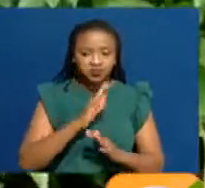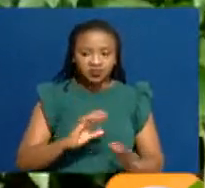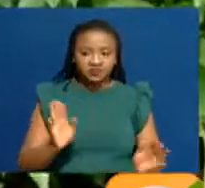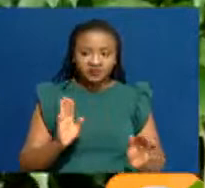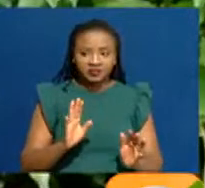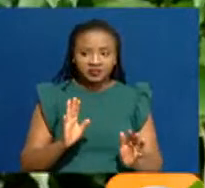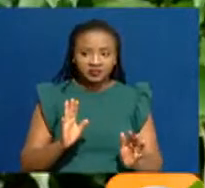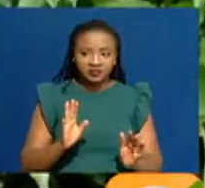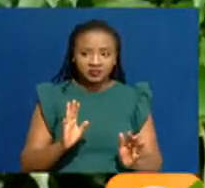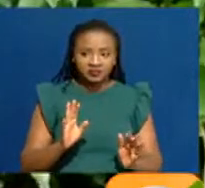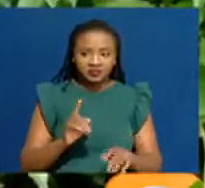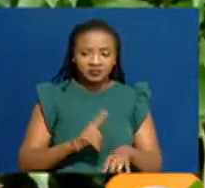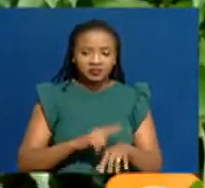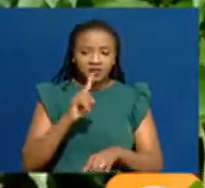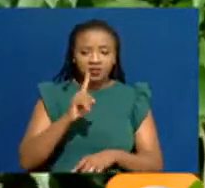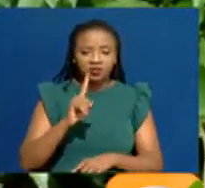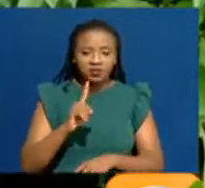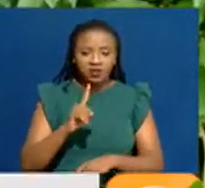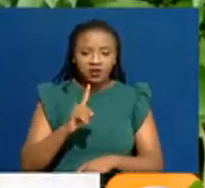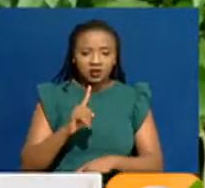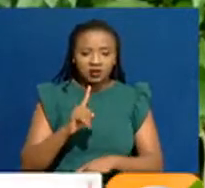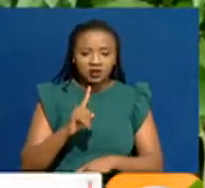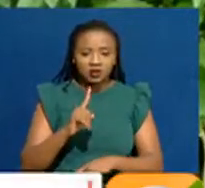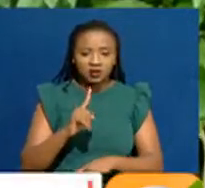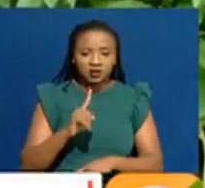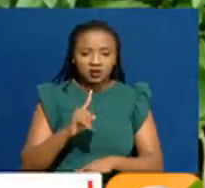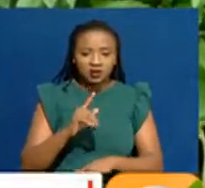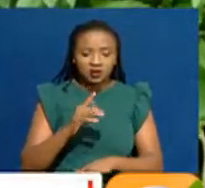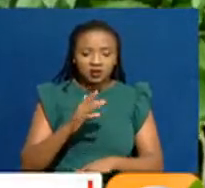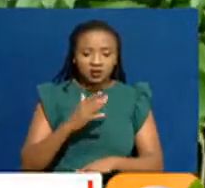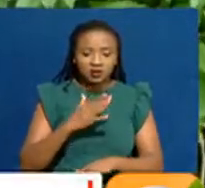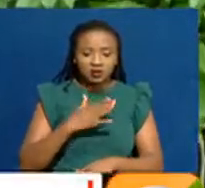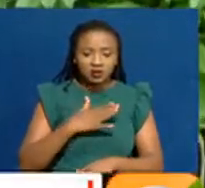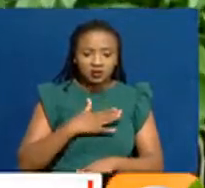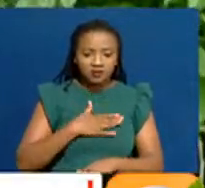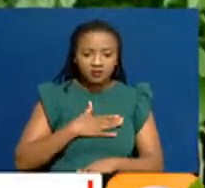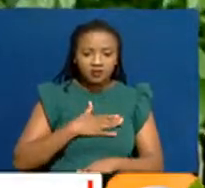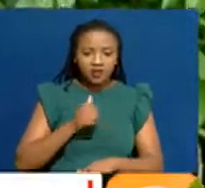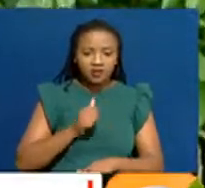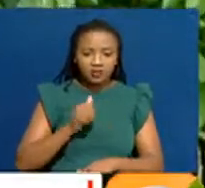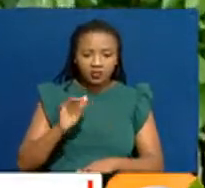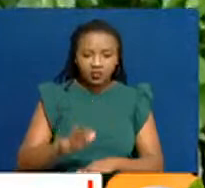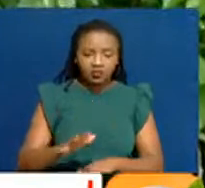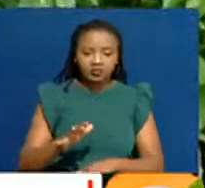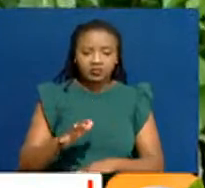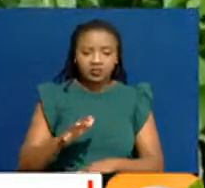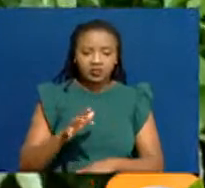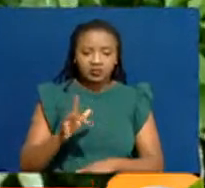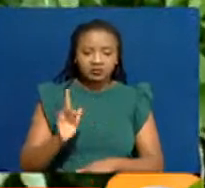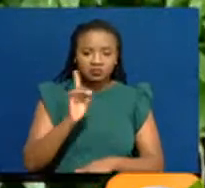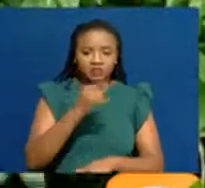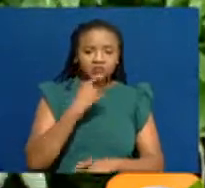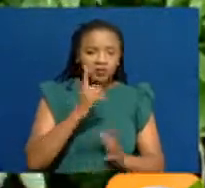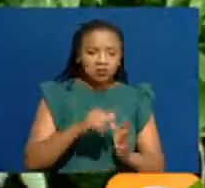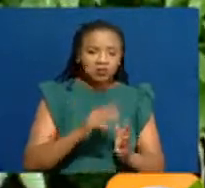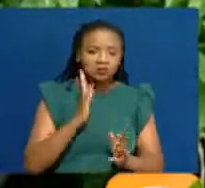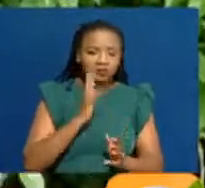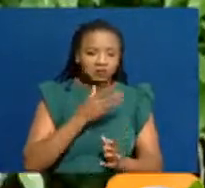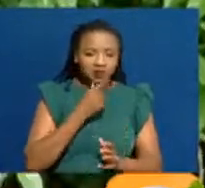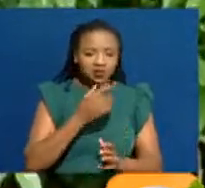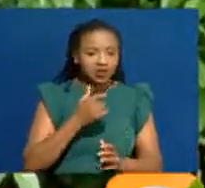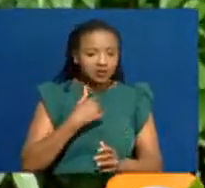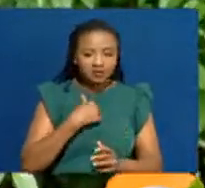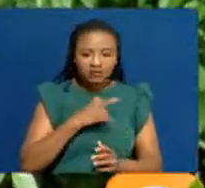wakati baba ya msichana yangu alivyosikia, msichana alianza kumwambia sitaenda tena ng'ambo.